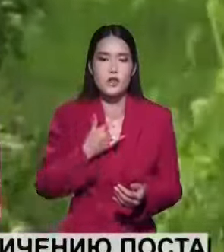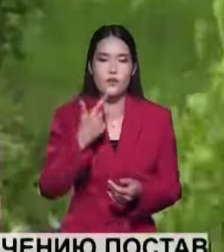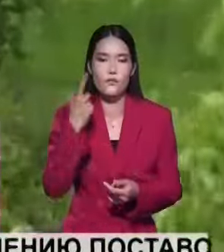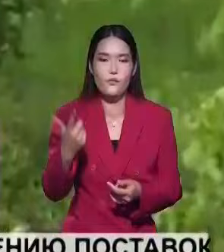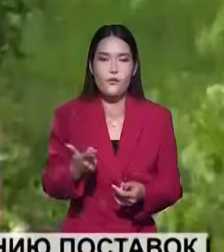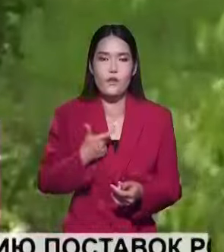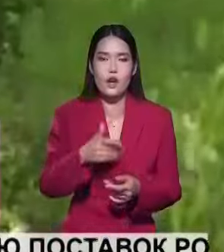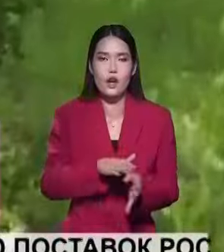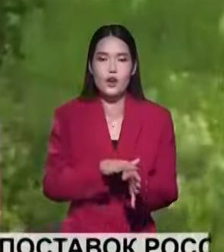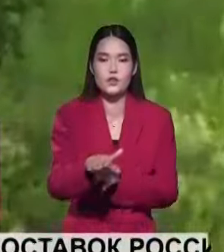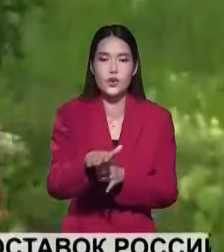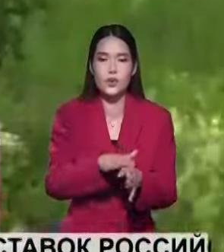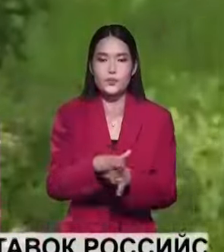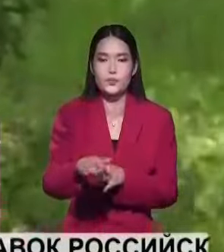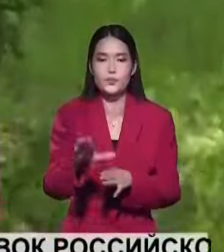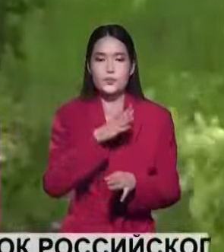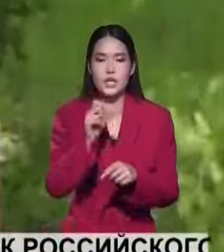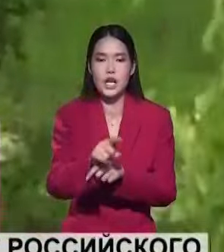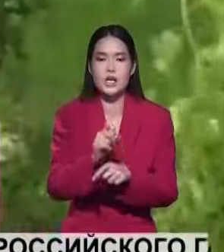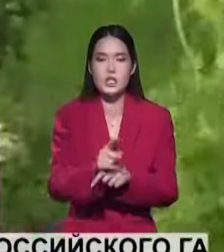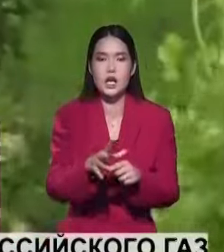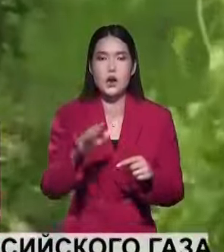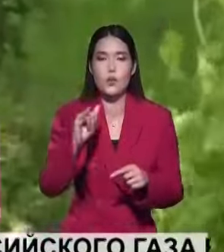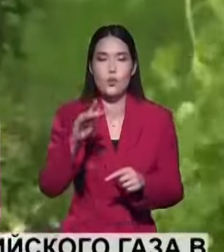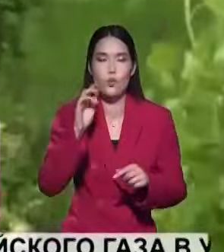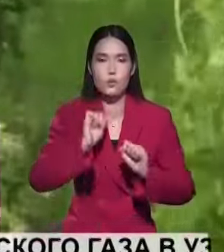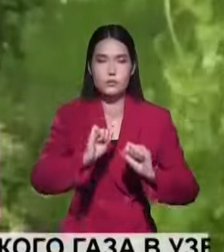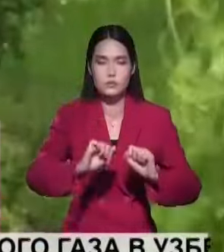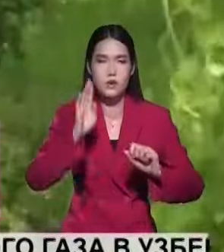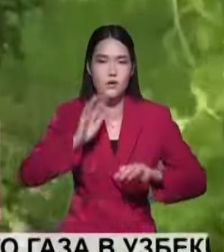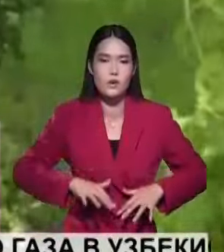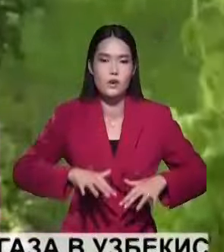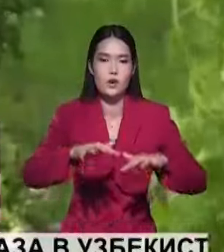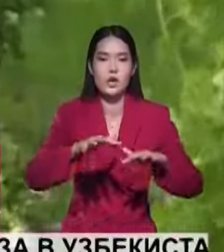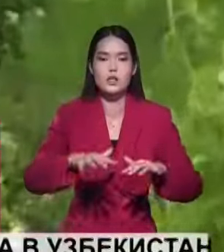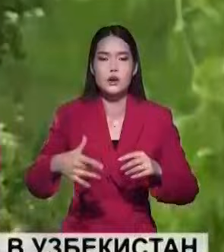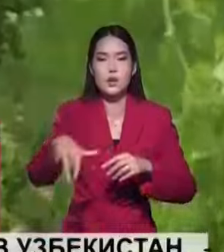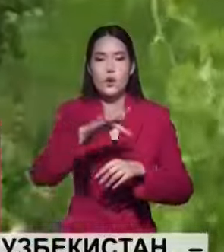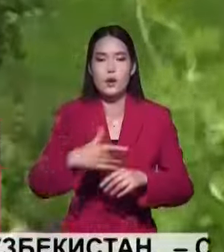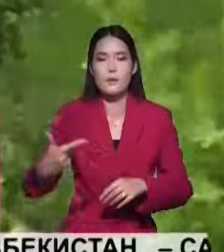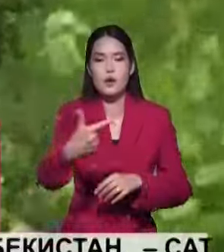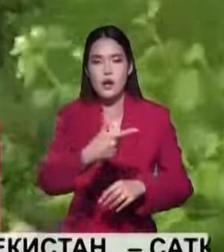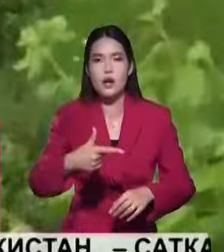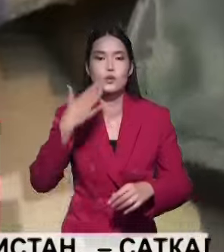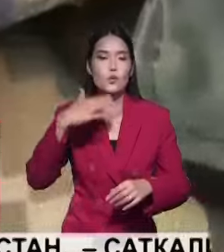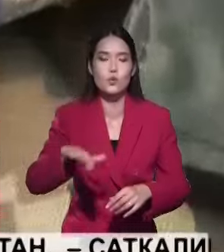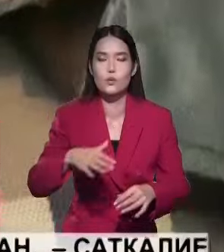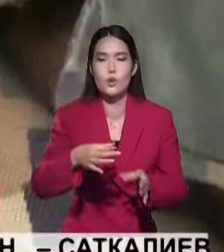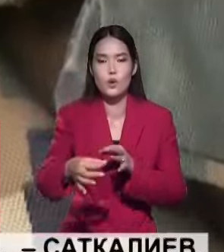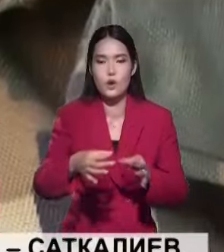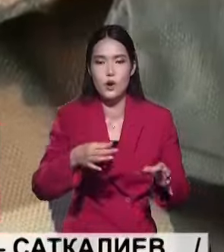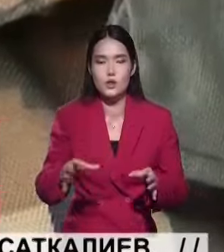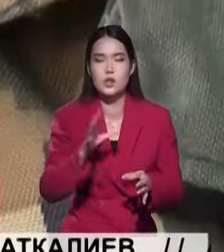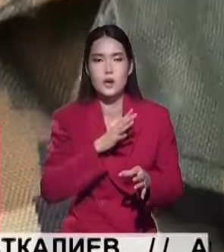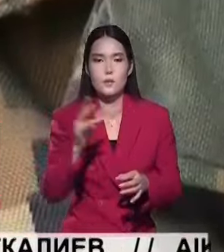выполнял задачи и участвовал в противопаводковых мероприятиях в городе Атырау и регионах Атырауской области. Был